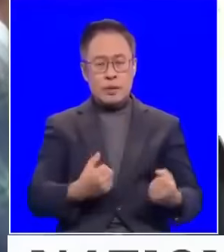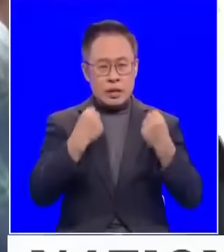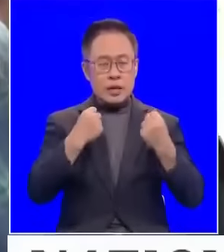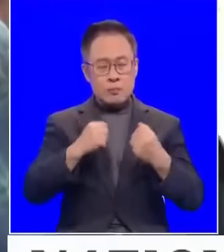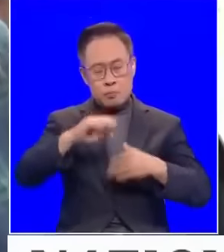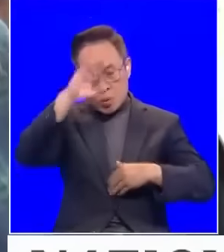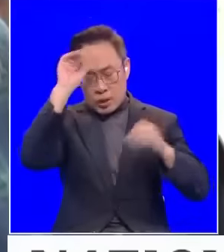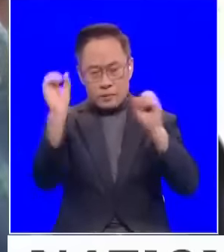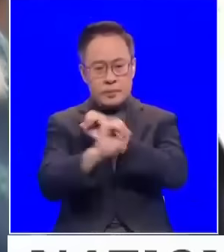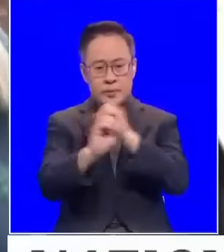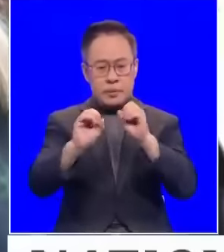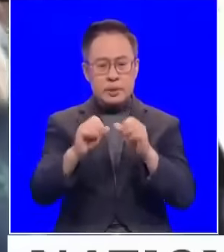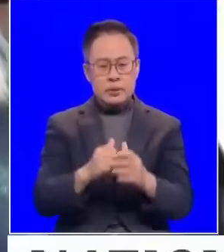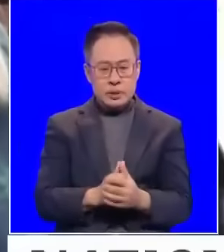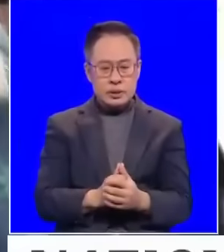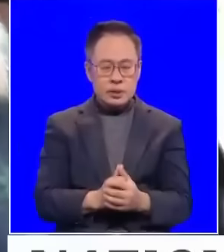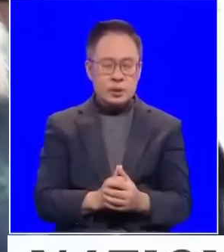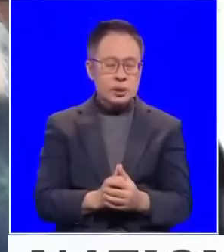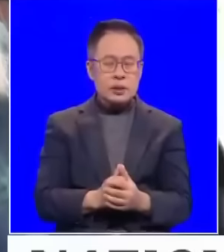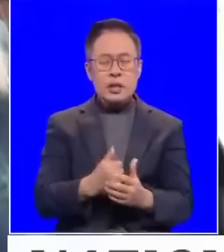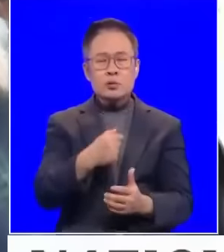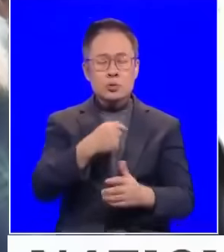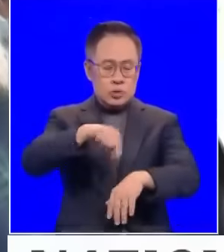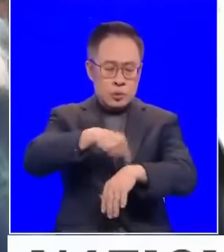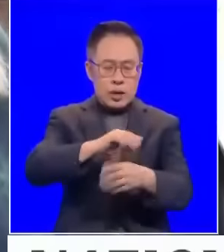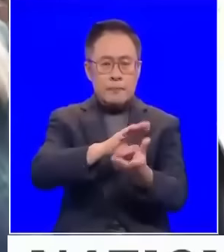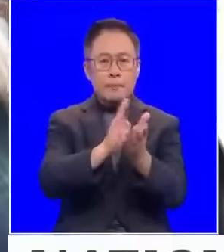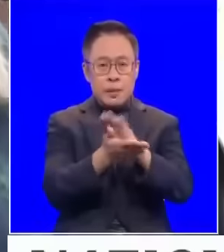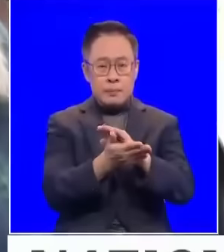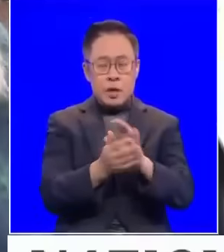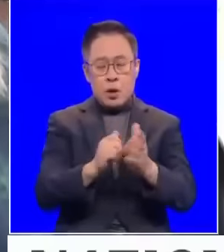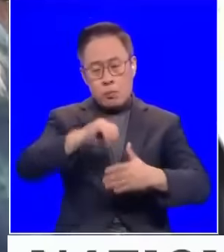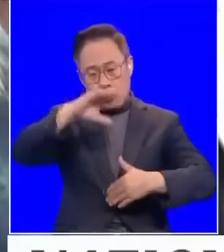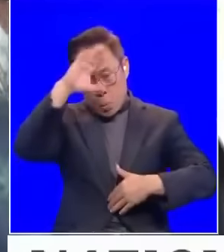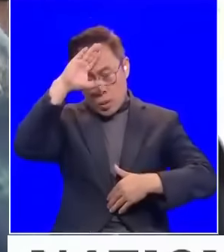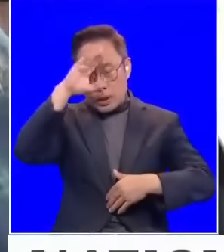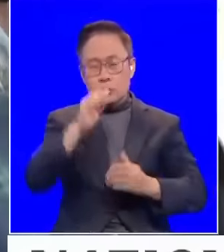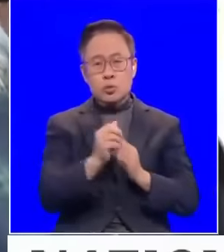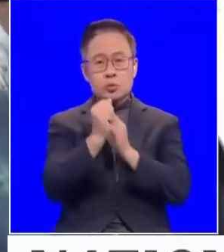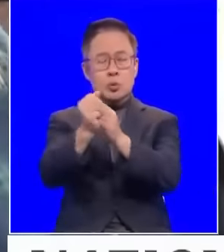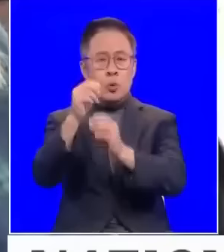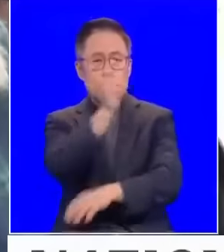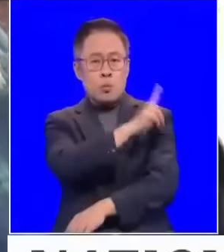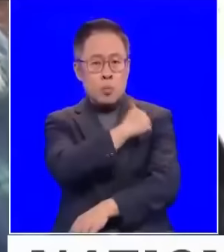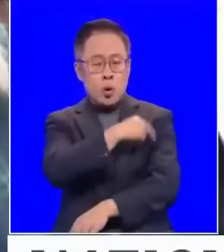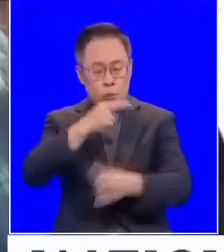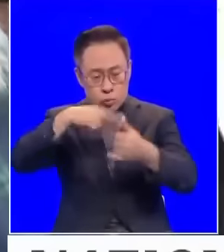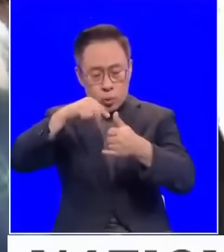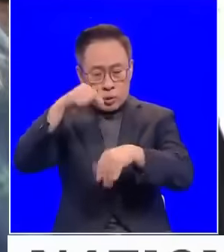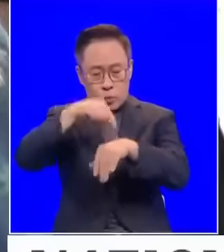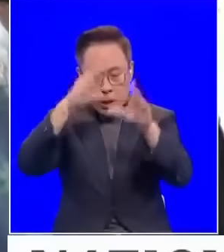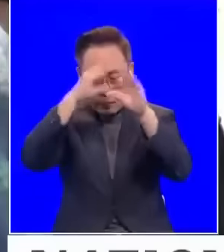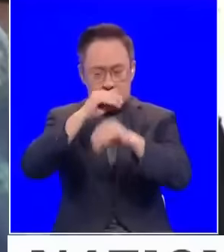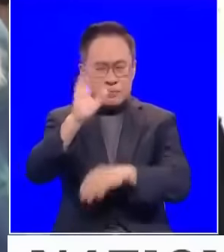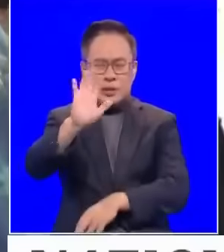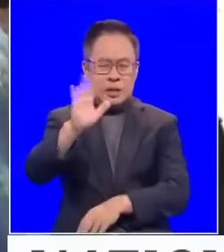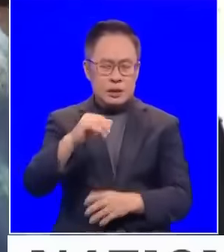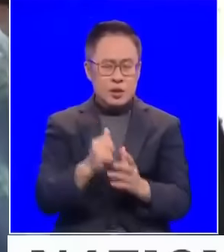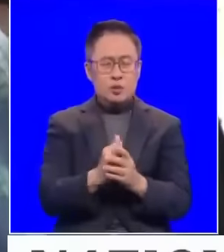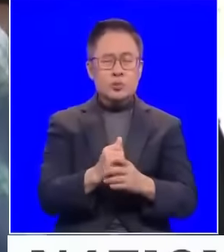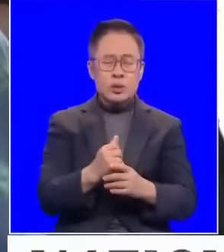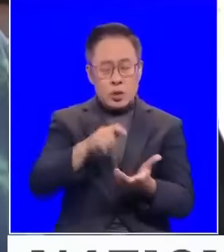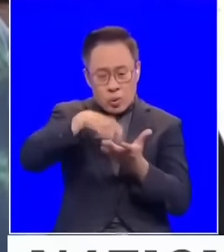ครับอยู่ระหว่างการปรับตัวไม่มีการพบแพทย์กลางดึกอย่างที่เป็นกระแสข่าวรวมถึงการรับประทานอาหารที่บอกว่าไม่สามารถ